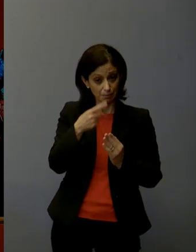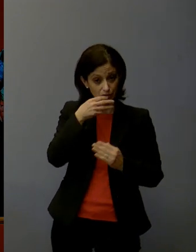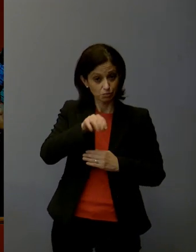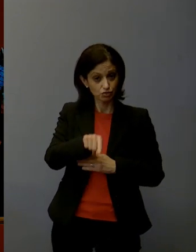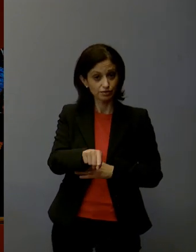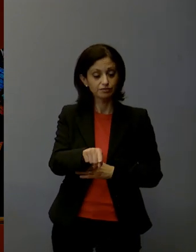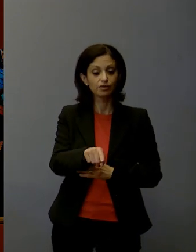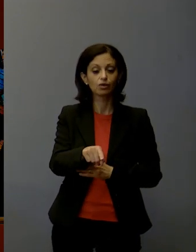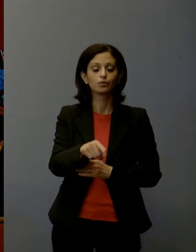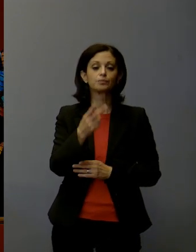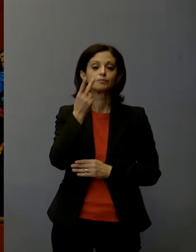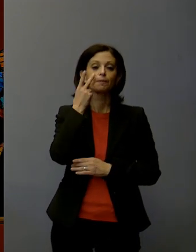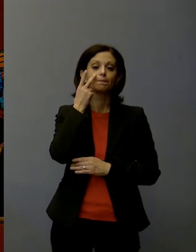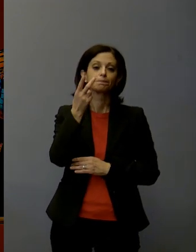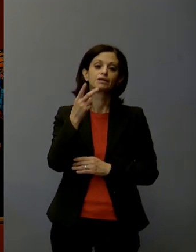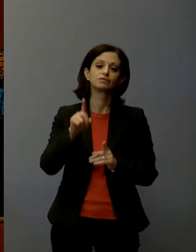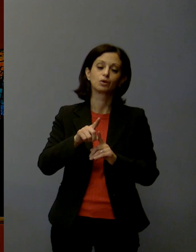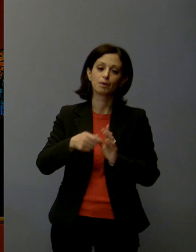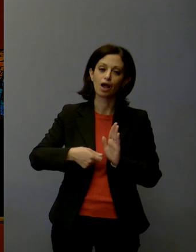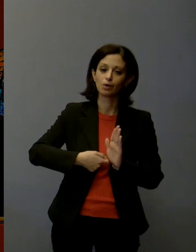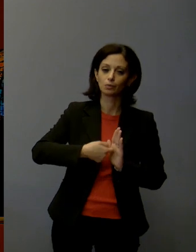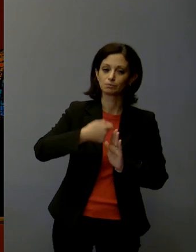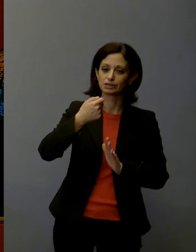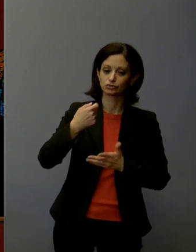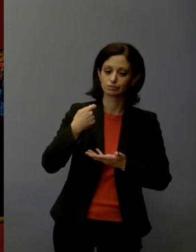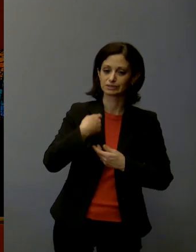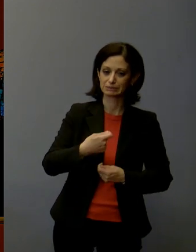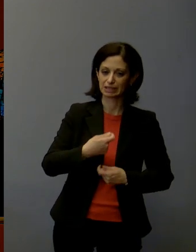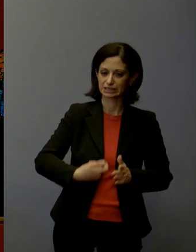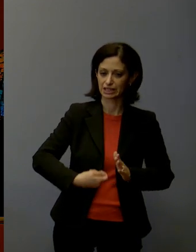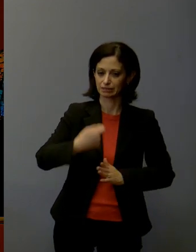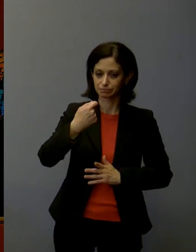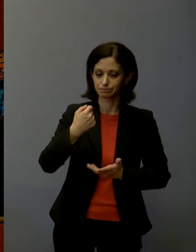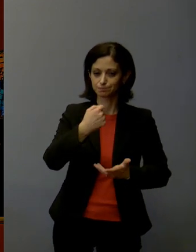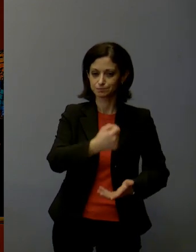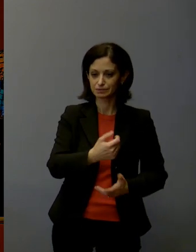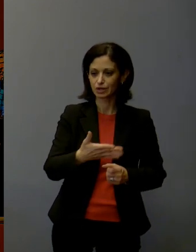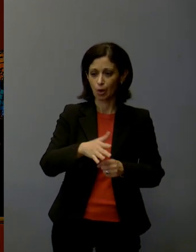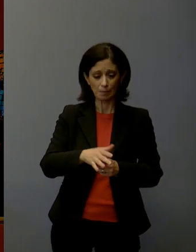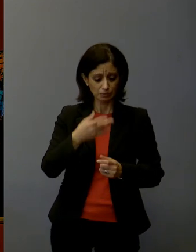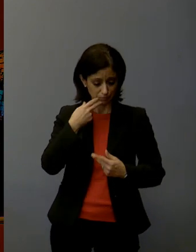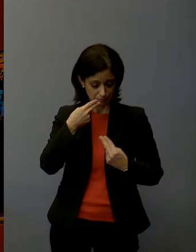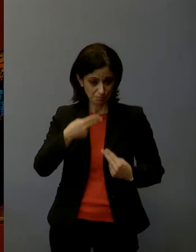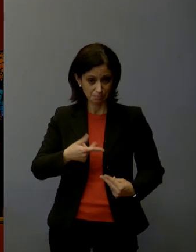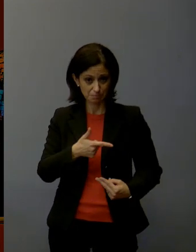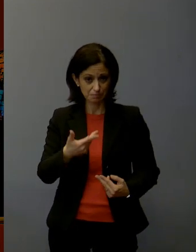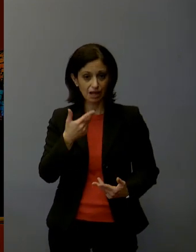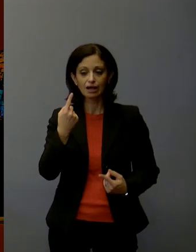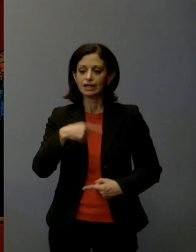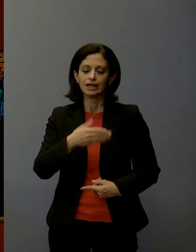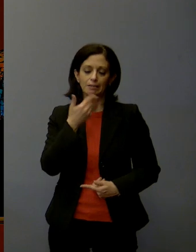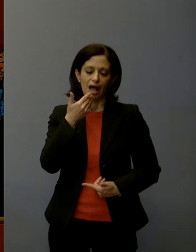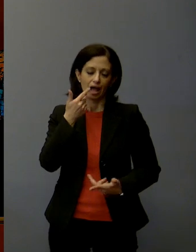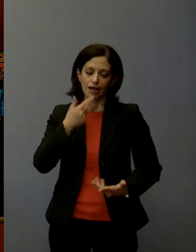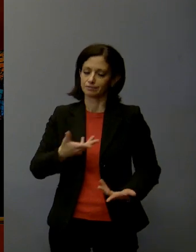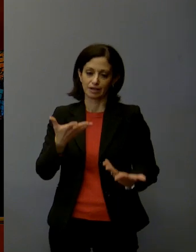prevedendo seppur non quantificato un aumento delle spese di investimento senza indicarne delle fonti di copertura non risulta ammissibile